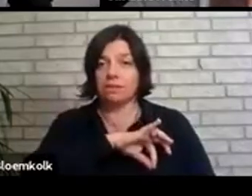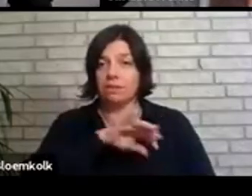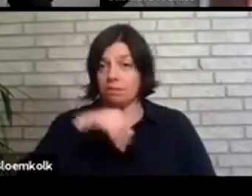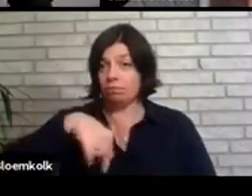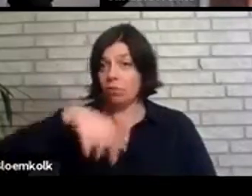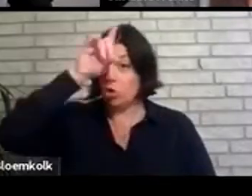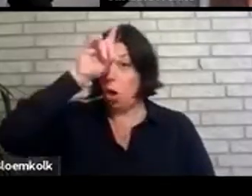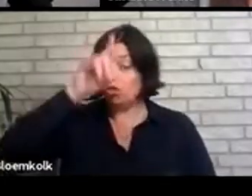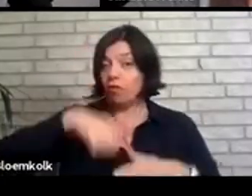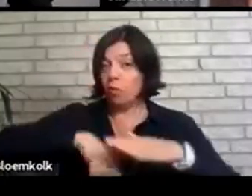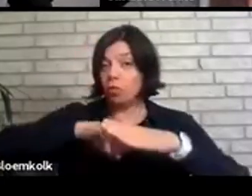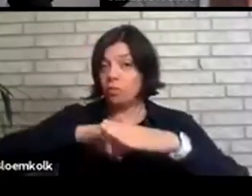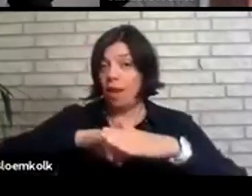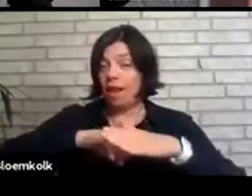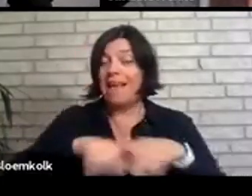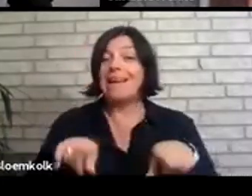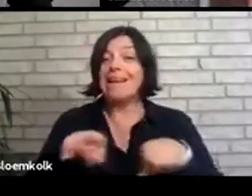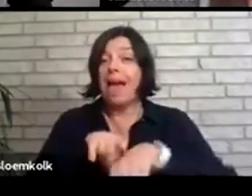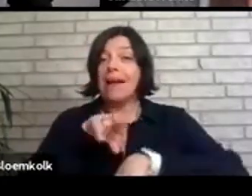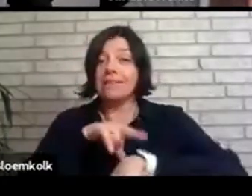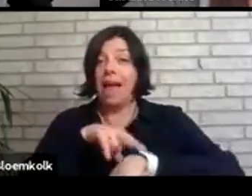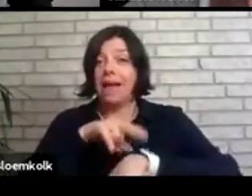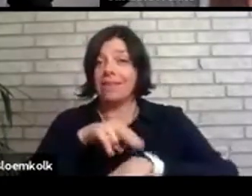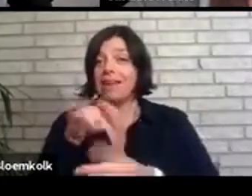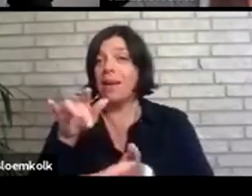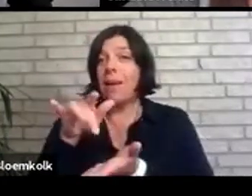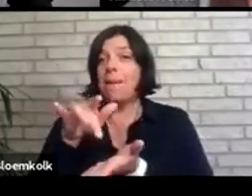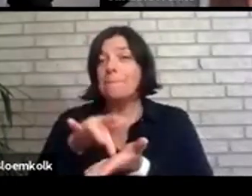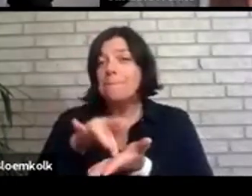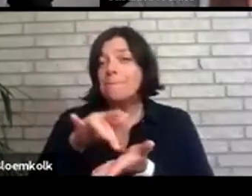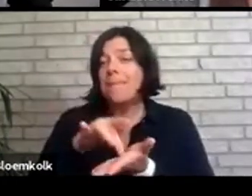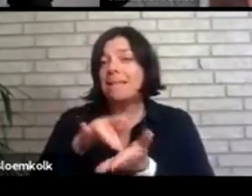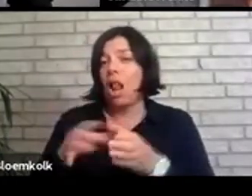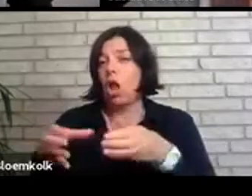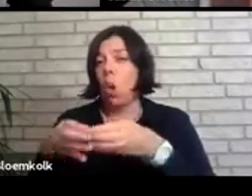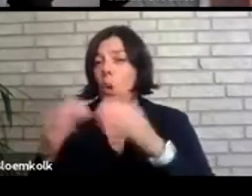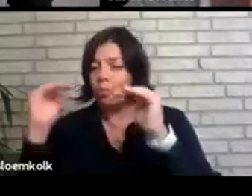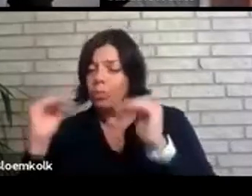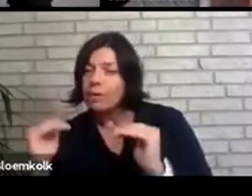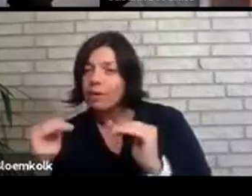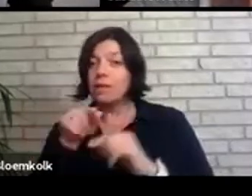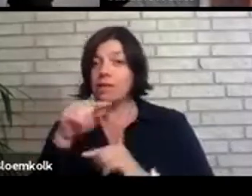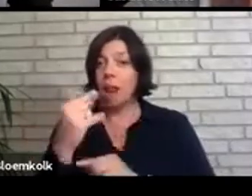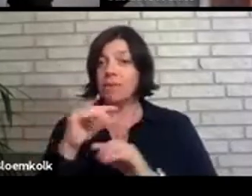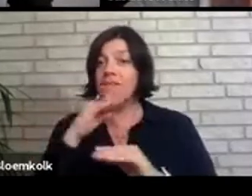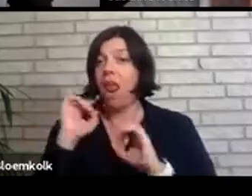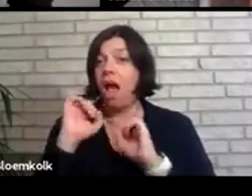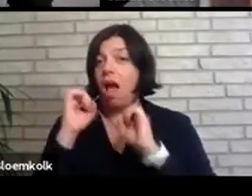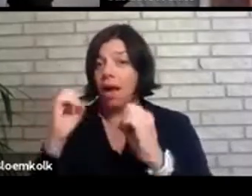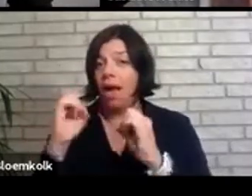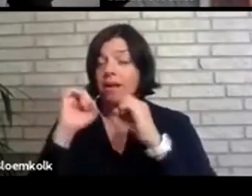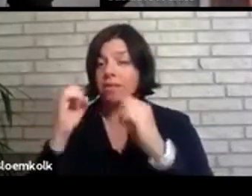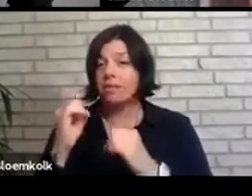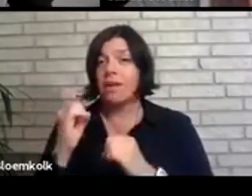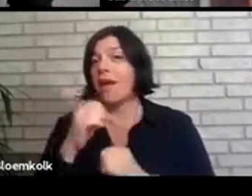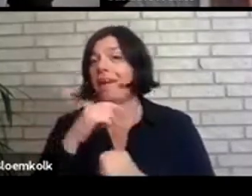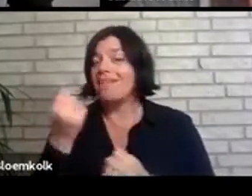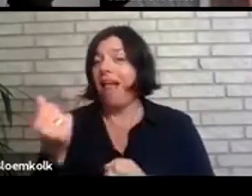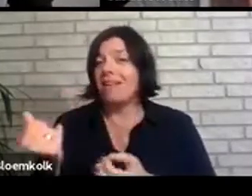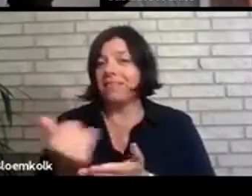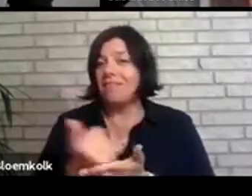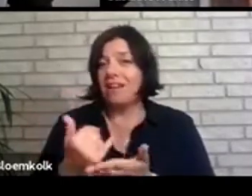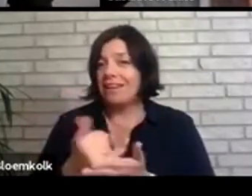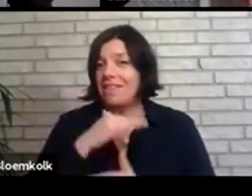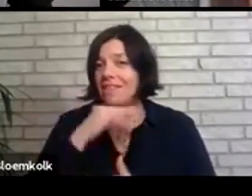viele Mitarbeitende, die viel arbeiten, aber relativ wenig Geld verdienen. Arsenal London will jetzt nach das Maskottchen, also